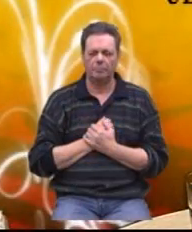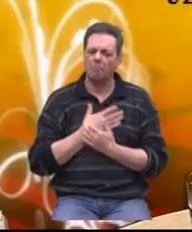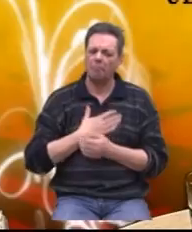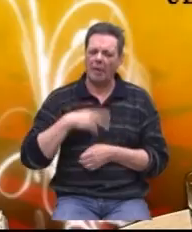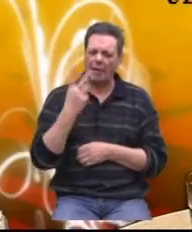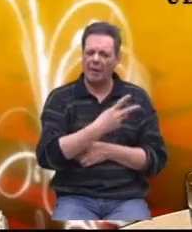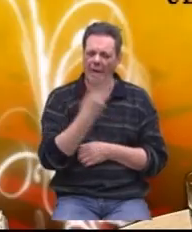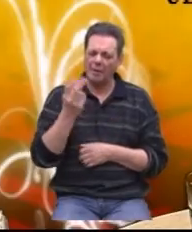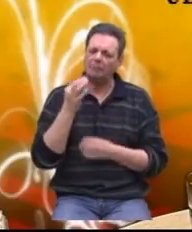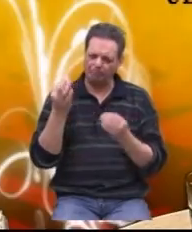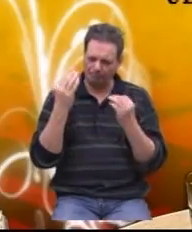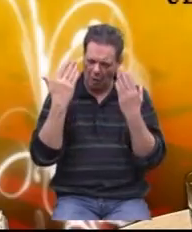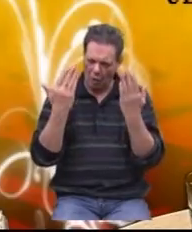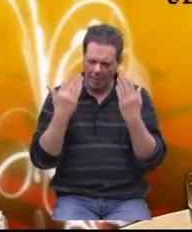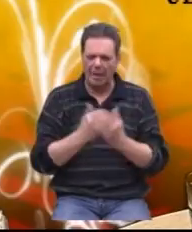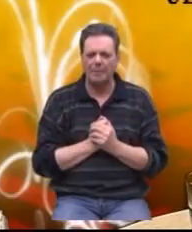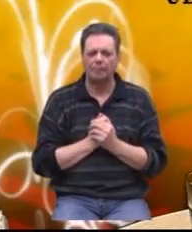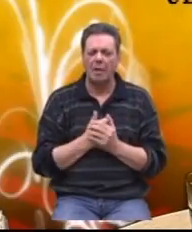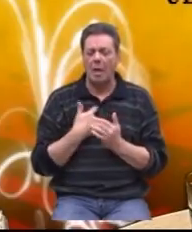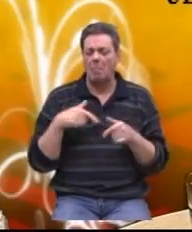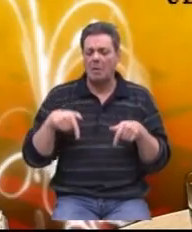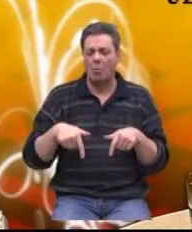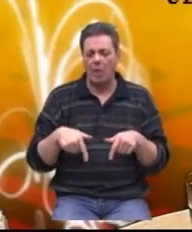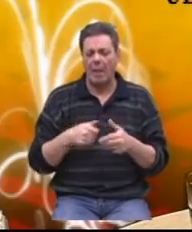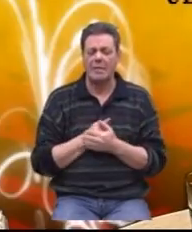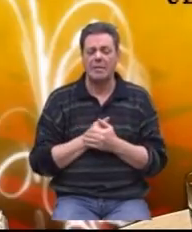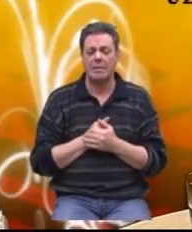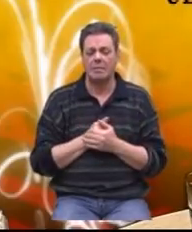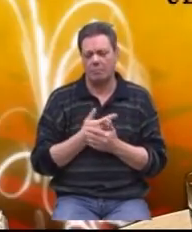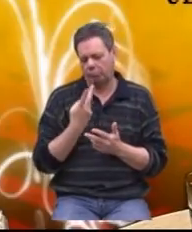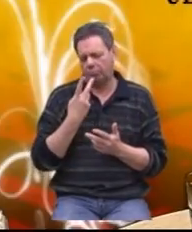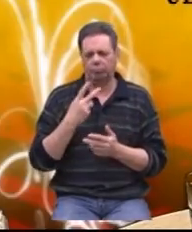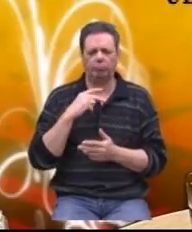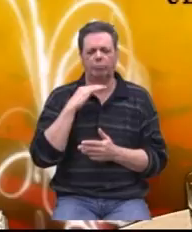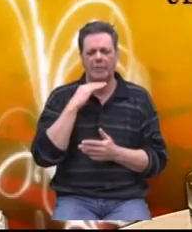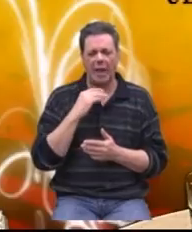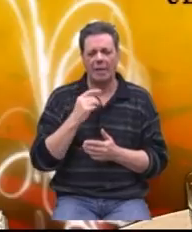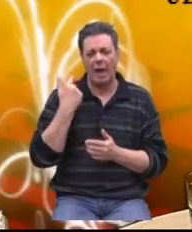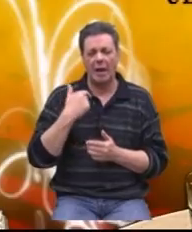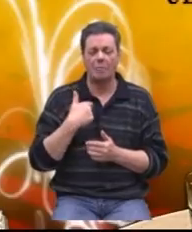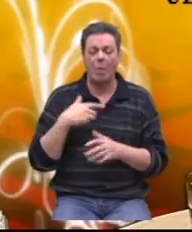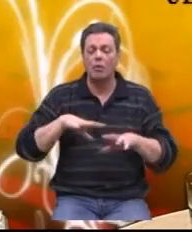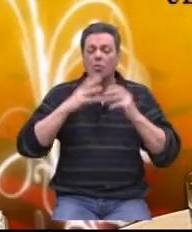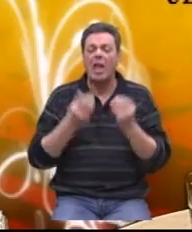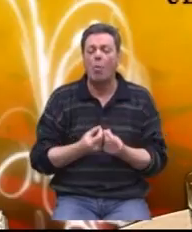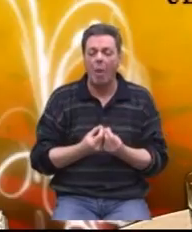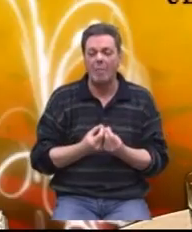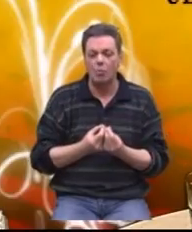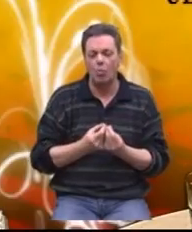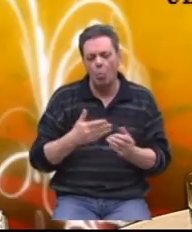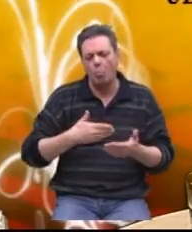Dragi gledatelji, dobar vam dan. Mi smo danas u stvari srijeda, ali smo našu cijelu emisiju